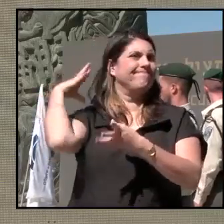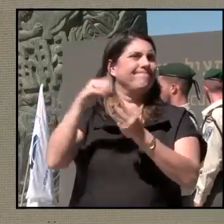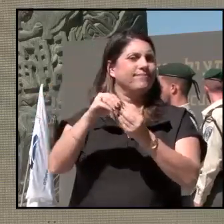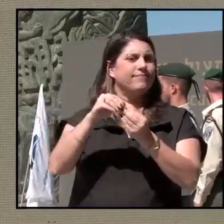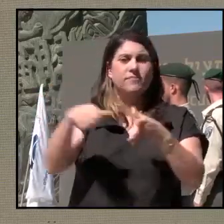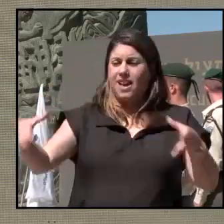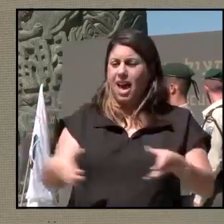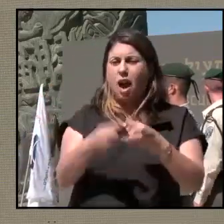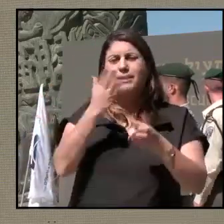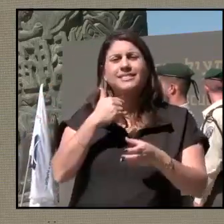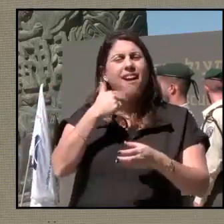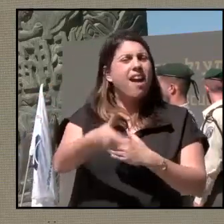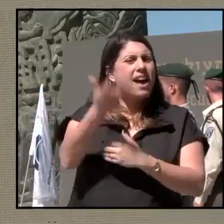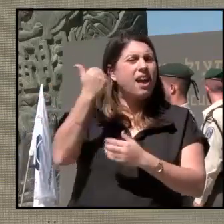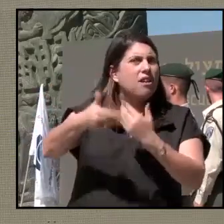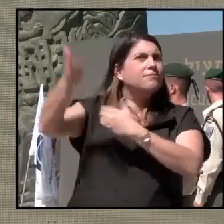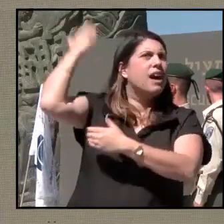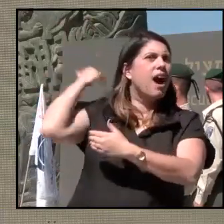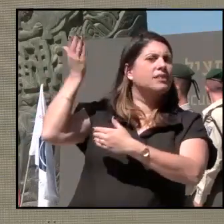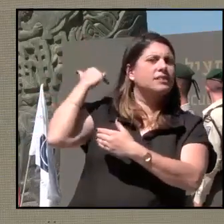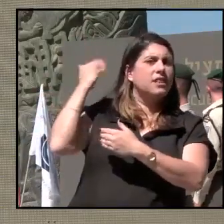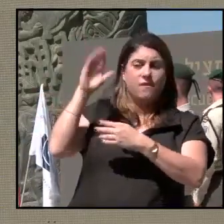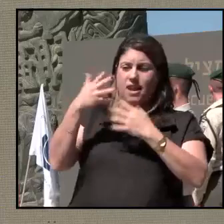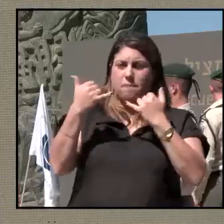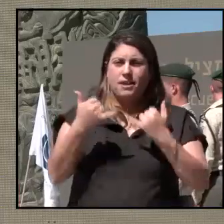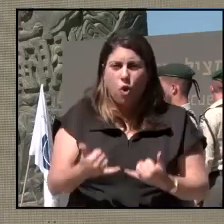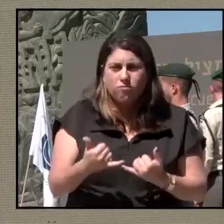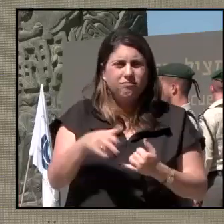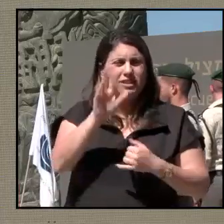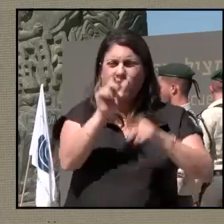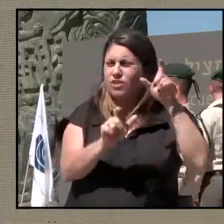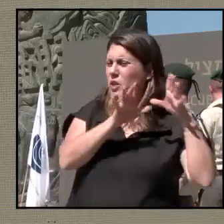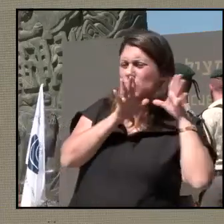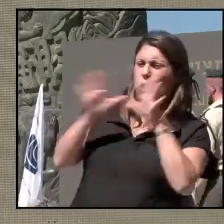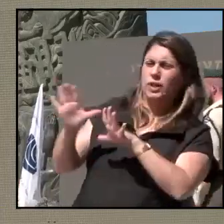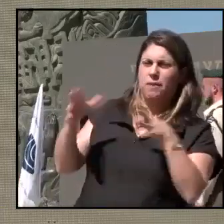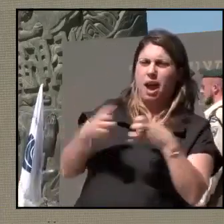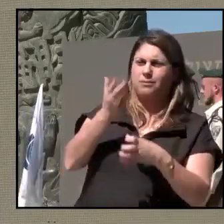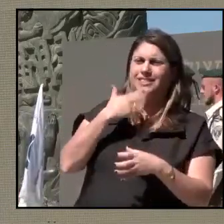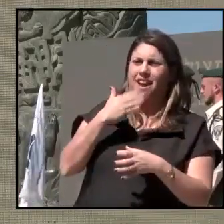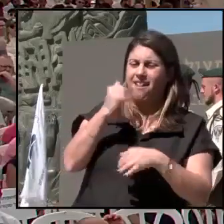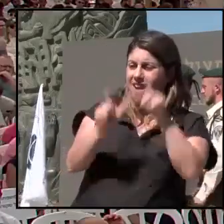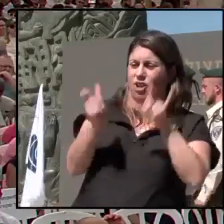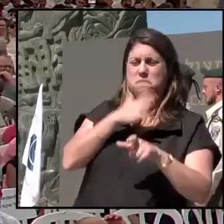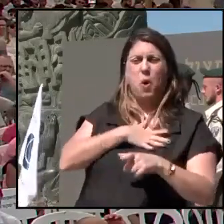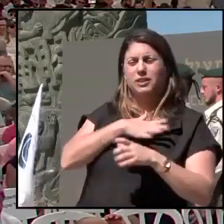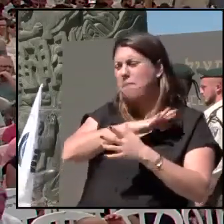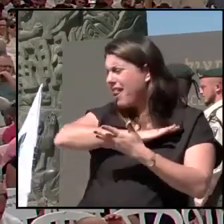לנצח. עם ישראל עמד אז, ועומד גם היום בפני שונאיו, אלה שמבקשים